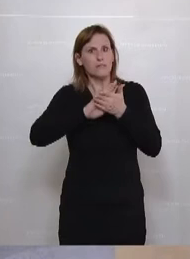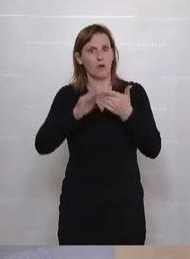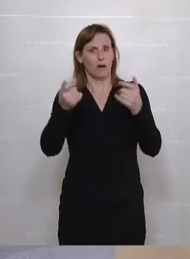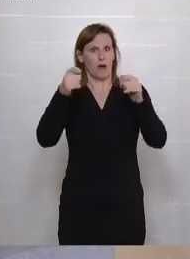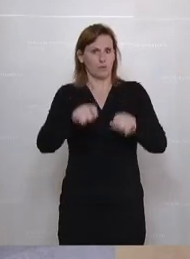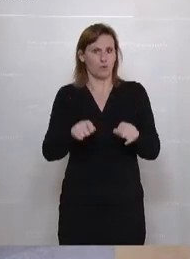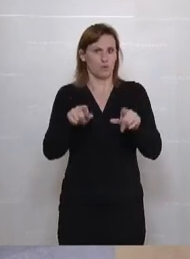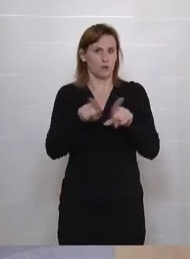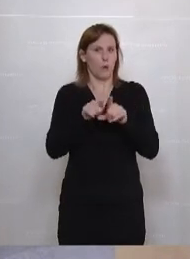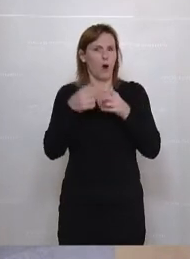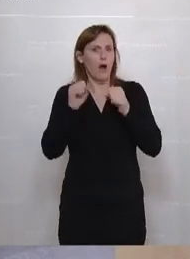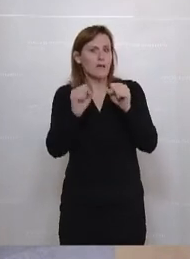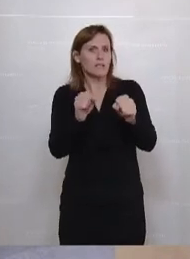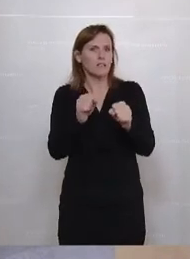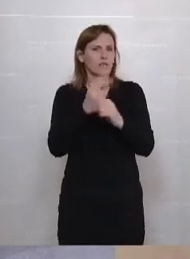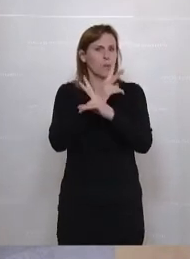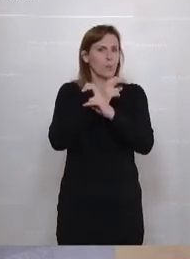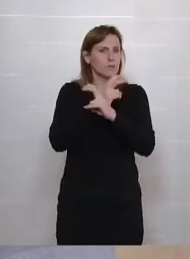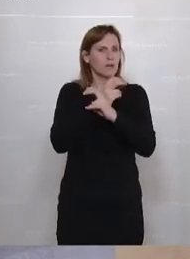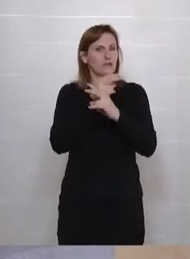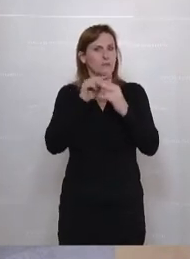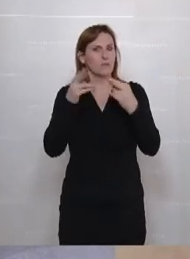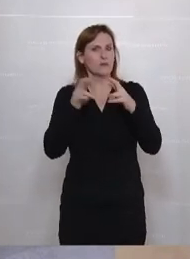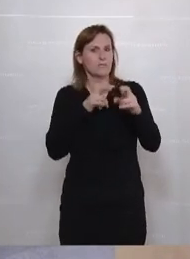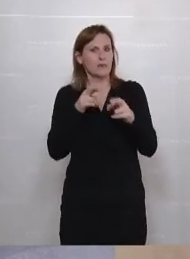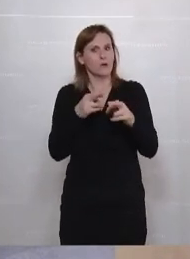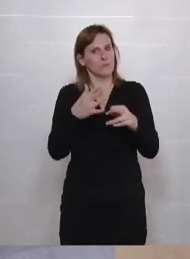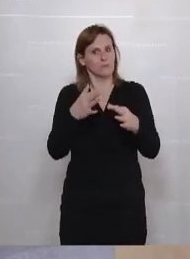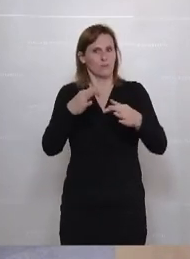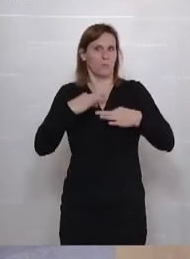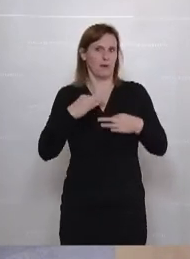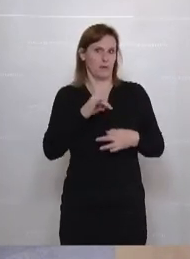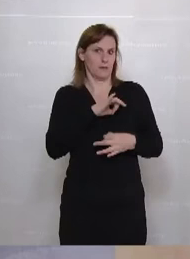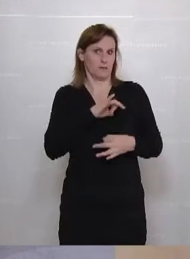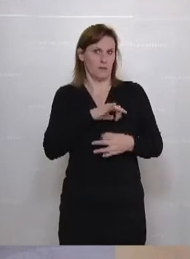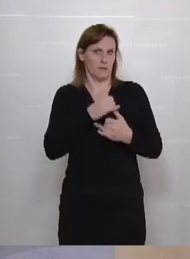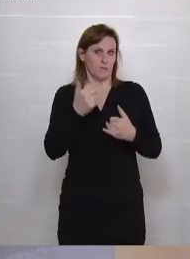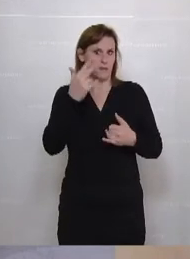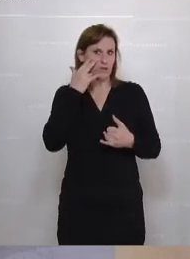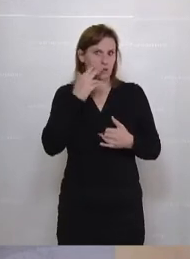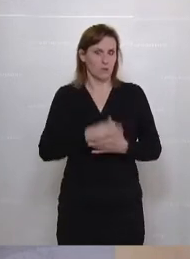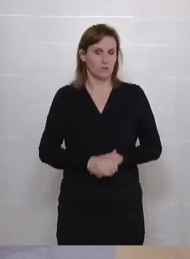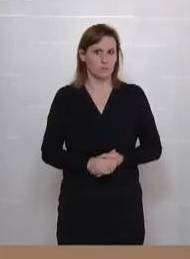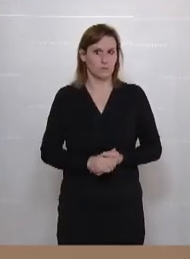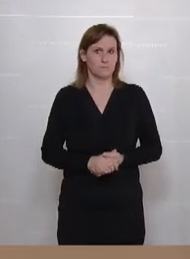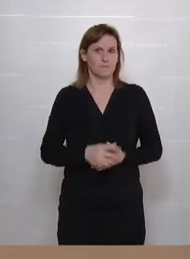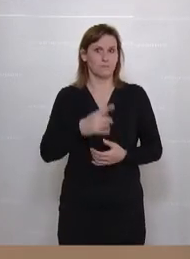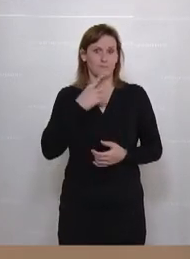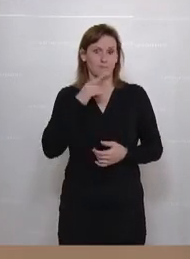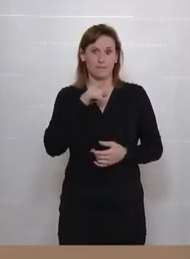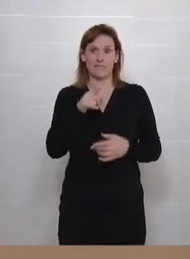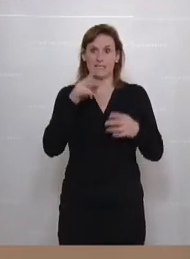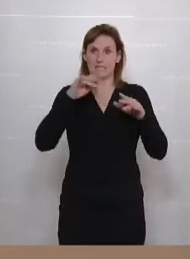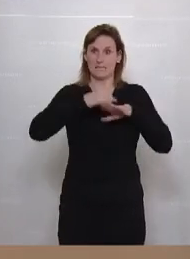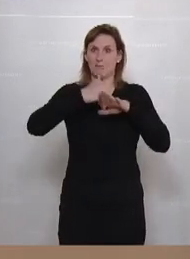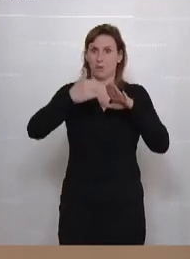österreichischen Bundesregierung dahingehend brennend interessieren. Und Sie haben ganz recht, das Projekt ist, glaube ich, ein sehr wesentlich aus